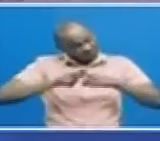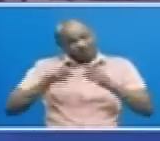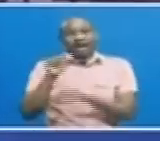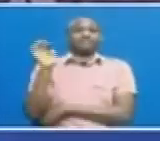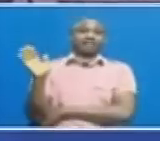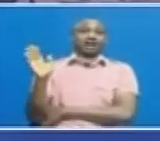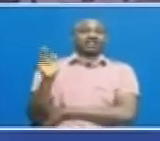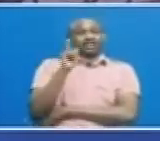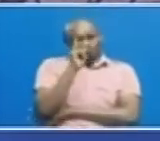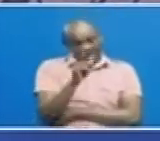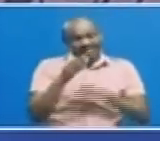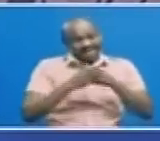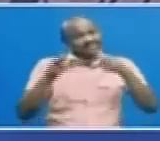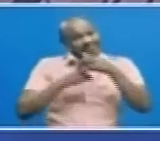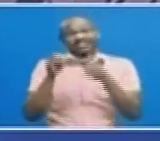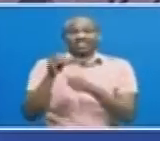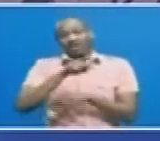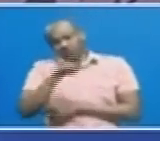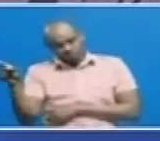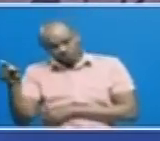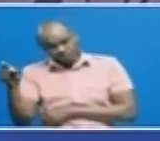mwaka 1970 na mwaka